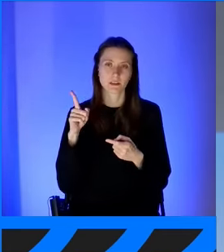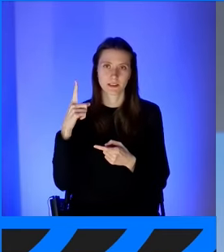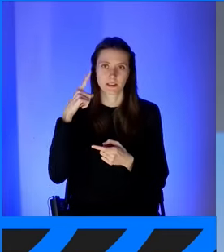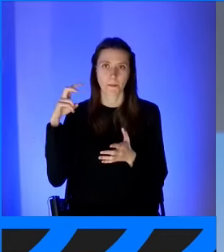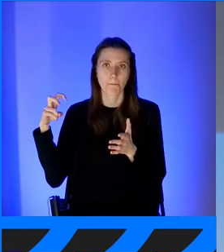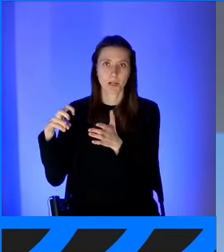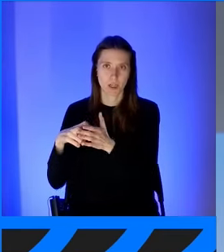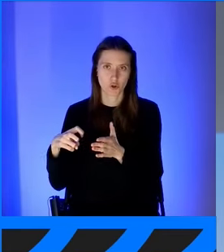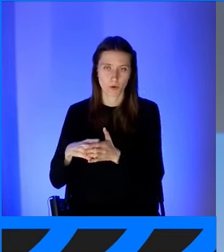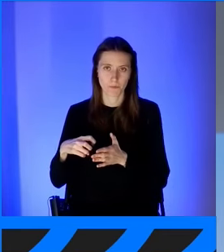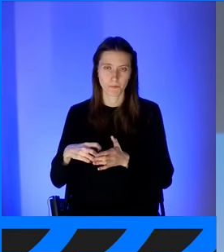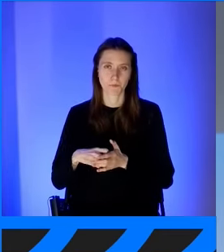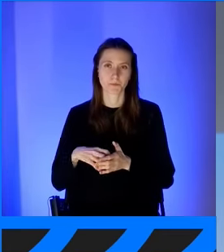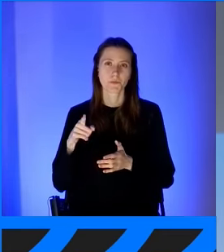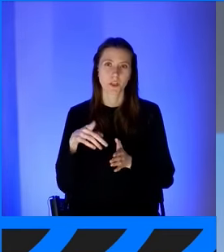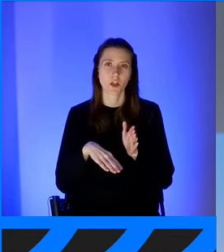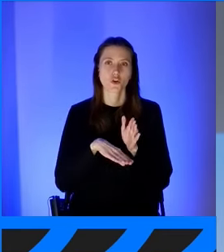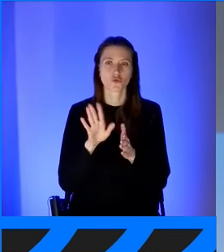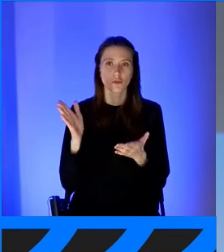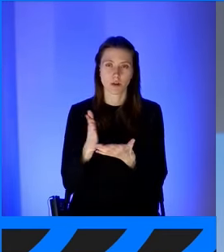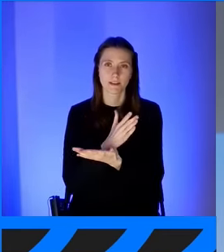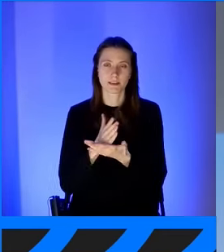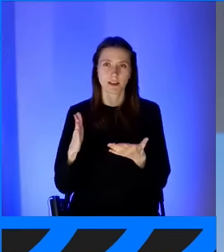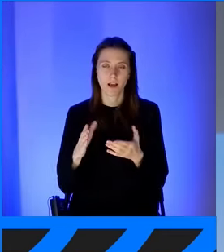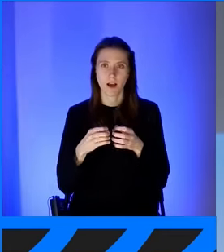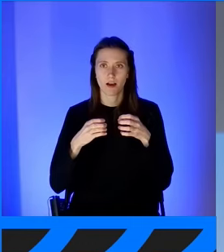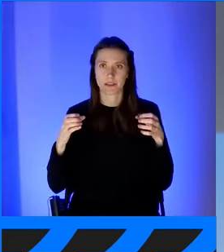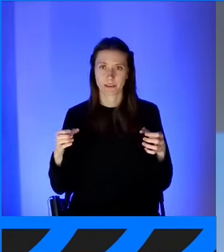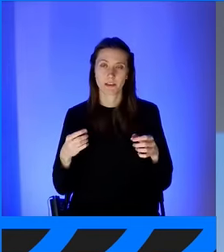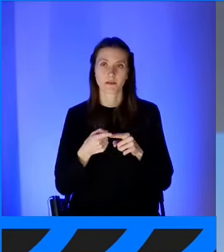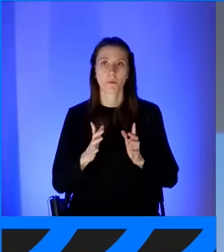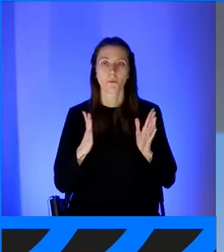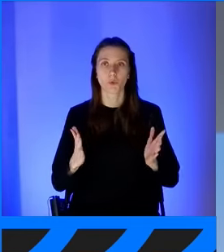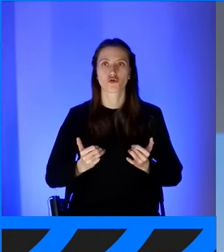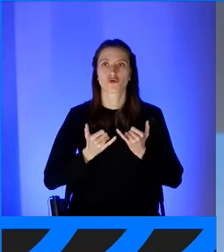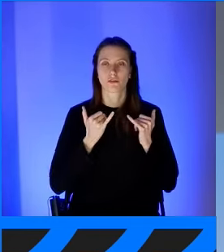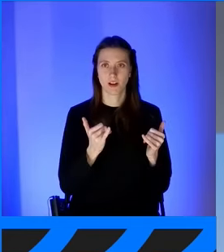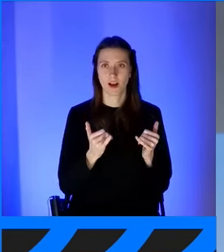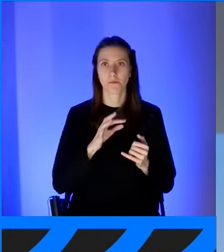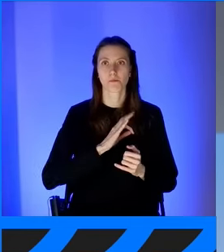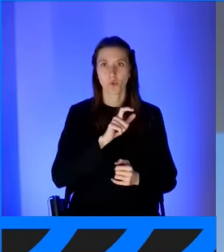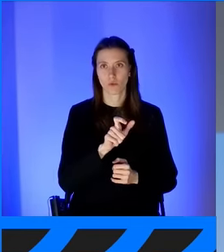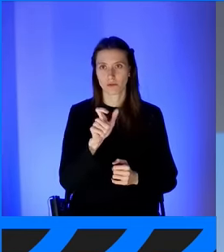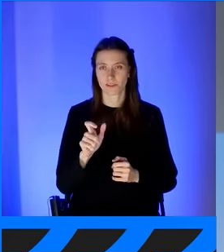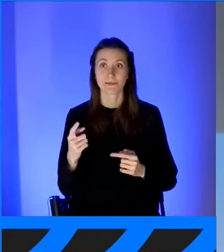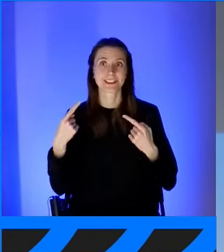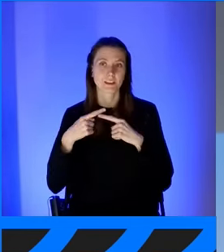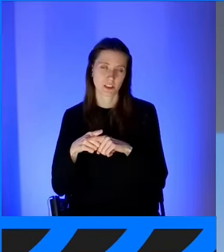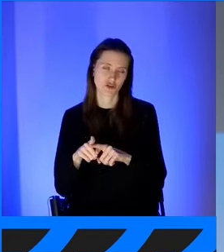И лучше категоризируют, ну, она больше направлена на пользователей. То есть технически эти платформы